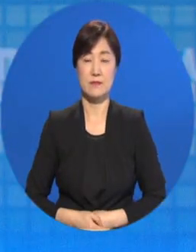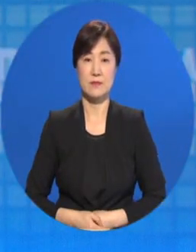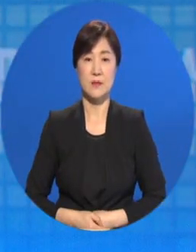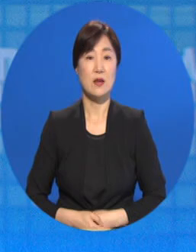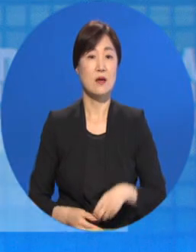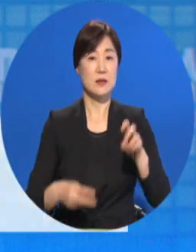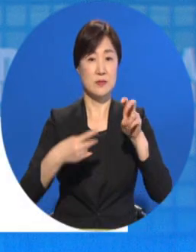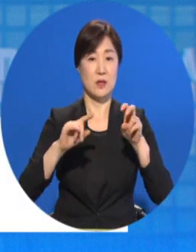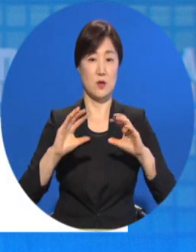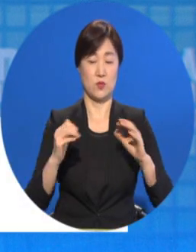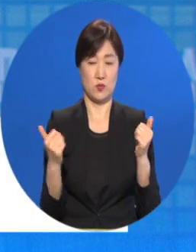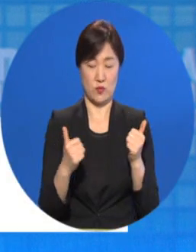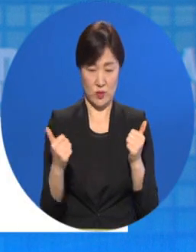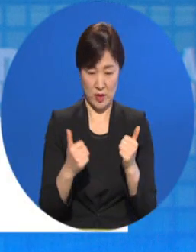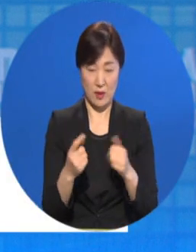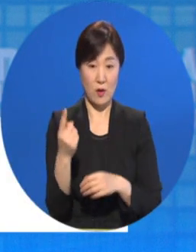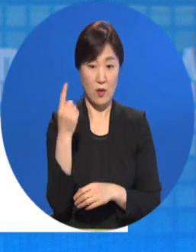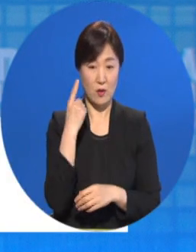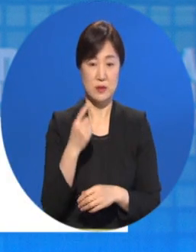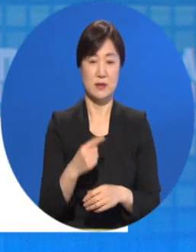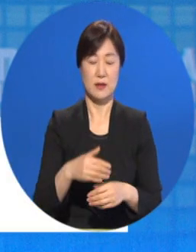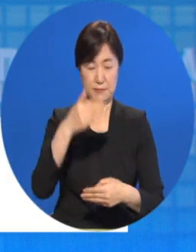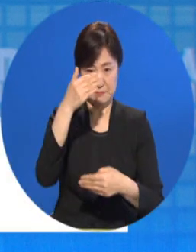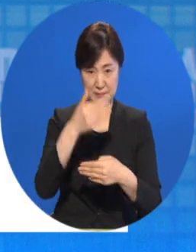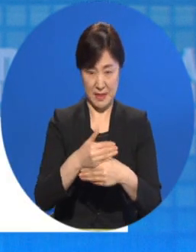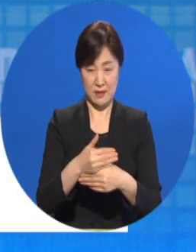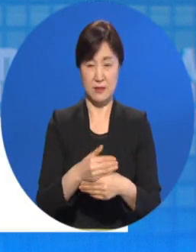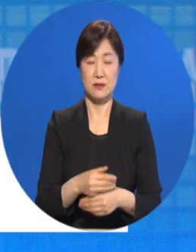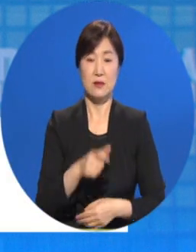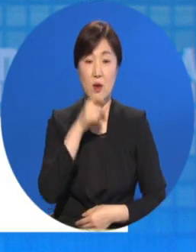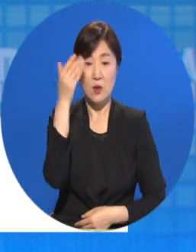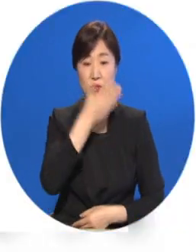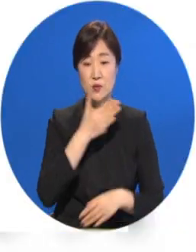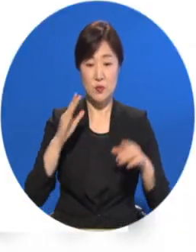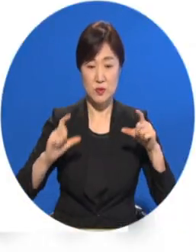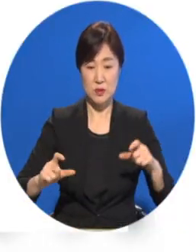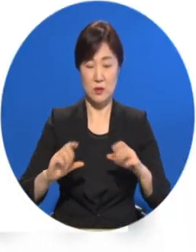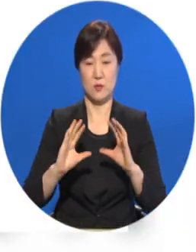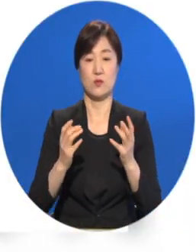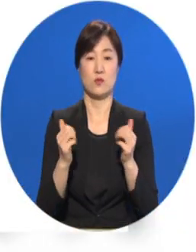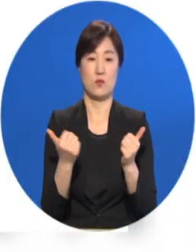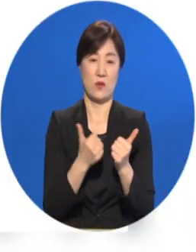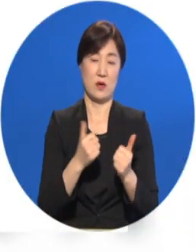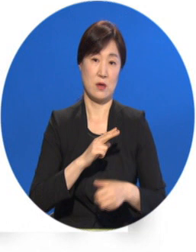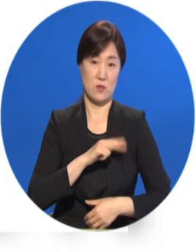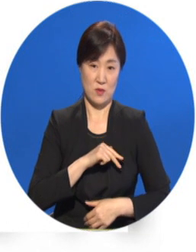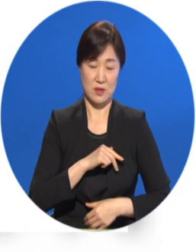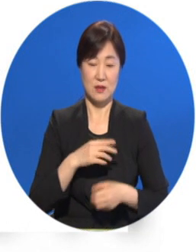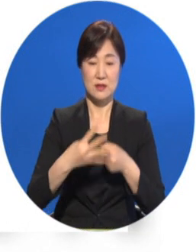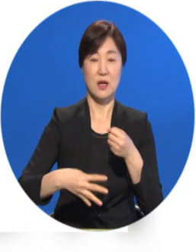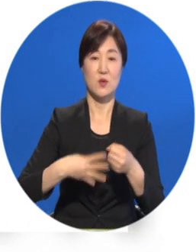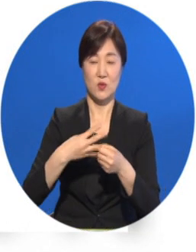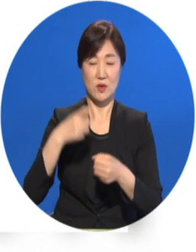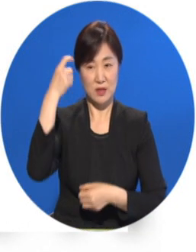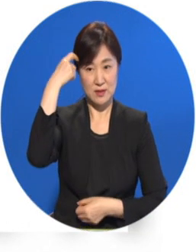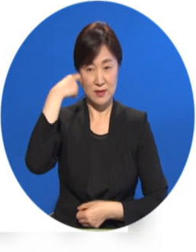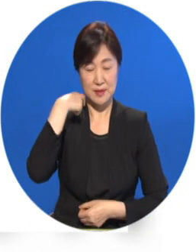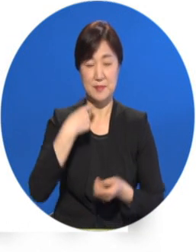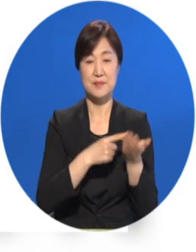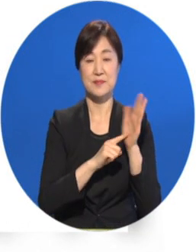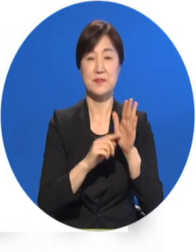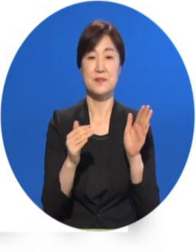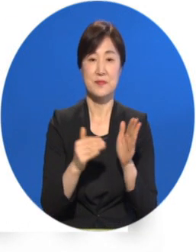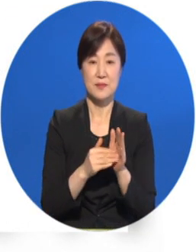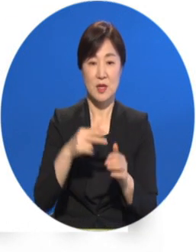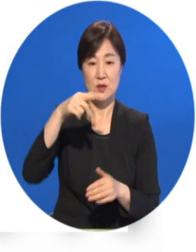제20대 국회가 어제 본회의를 끝으로 사실상 막을 내린 가운데 여수 지역 국회의원들이 지난 4년간의 소회를 밝혔습니다.